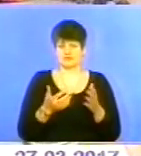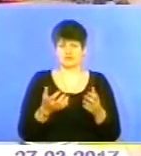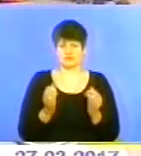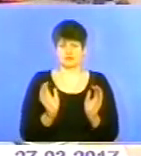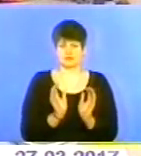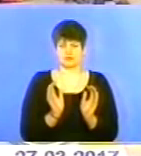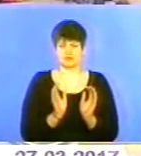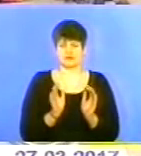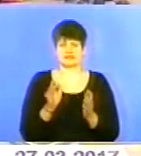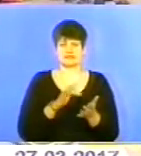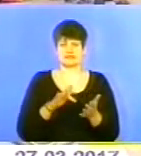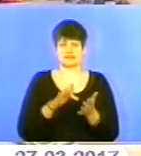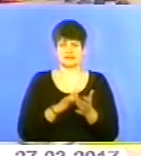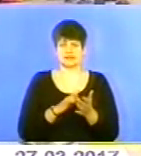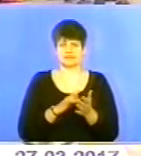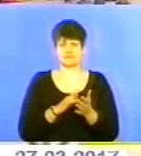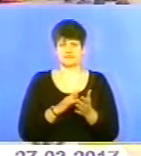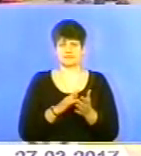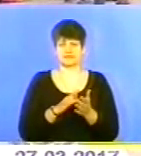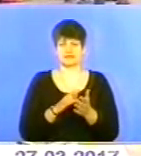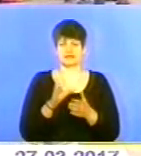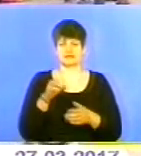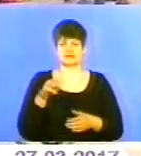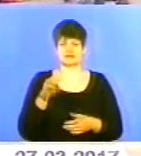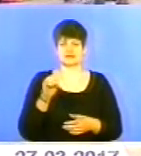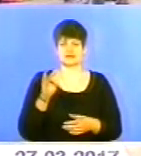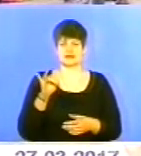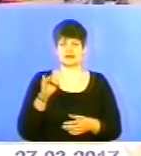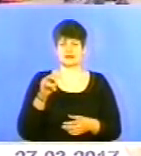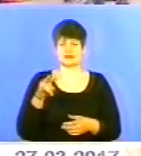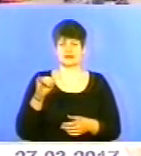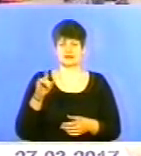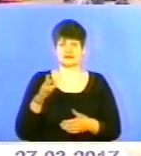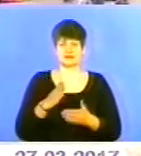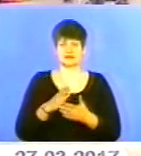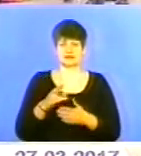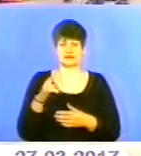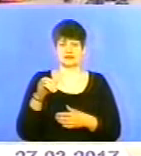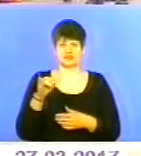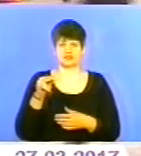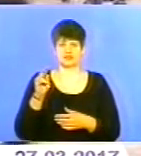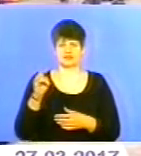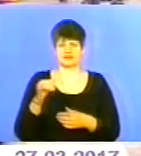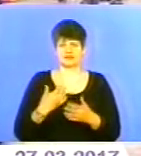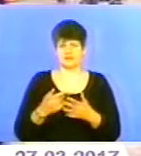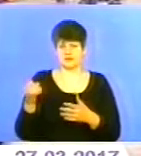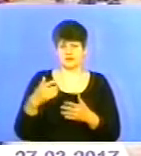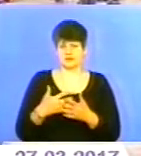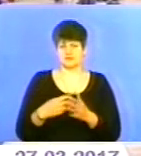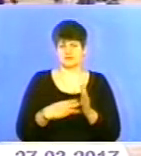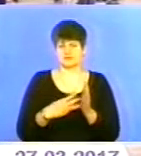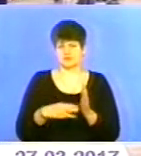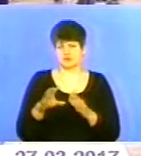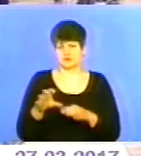опіку центр стерилізації, який знаходиться в Дичкові. Ось там зараз приблизно 70 собачок. Що вони